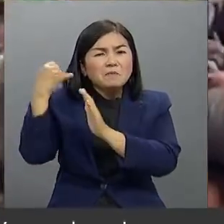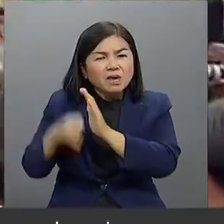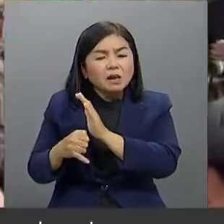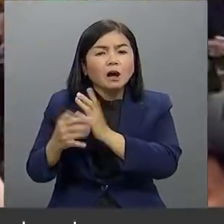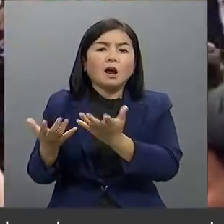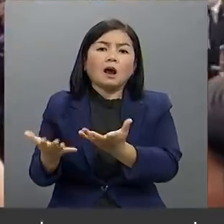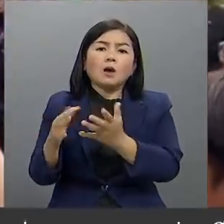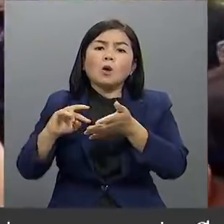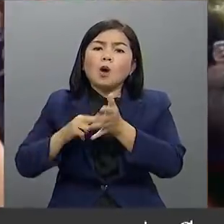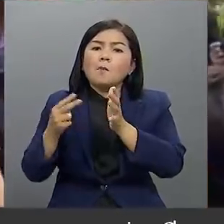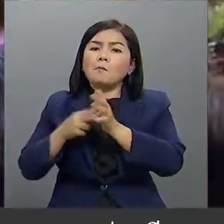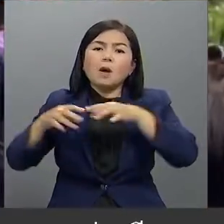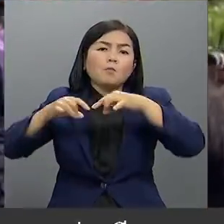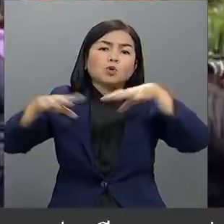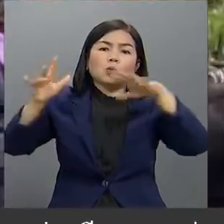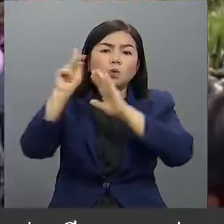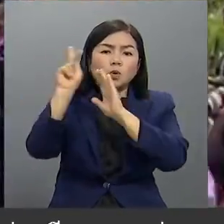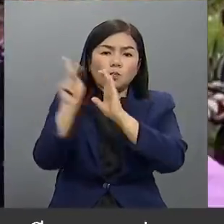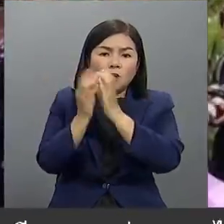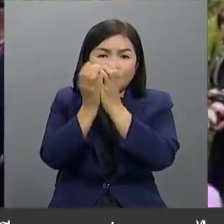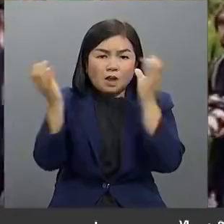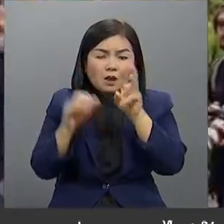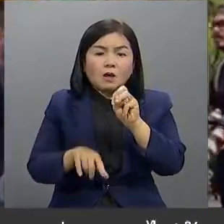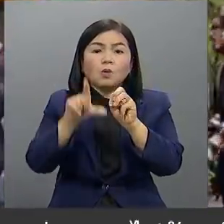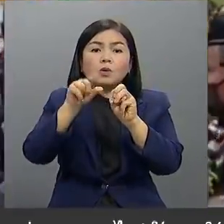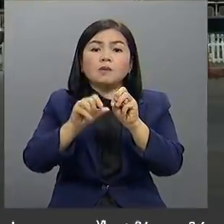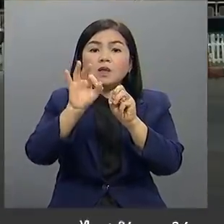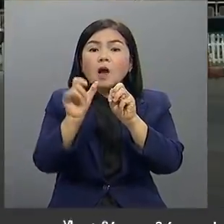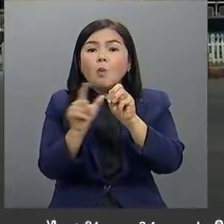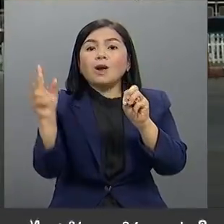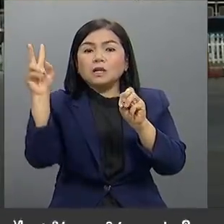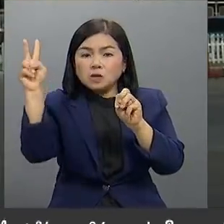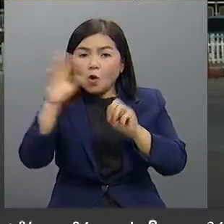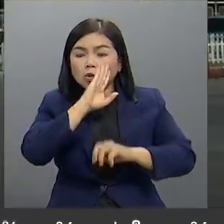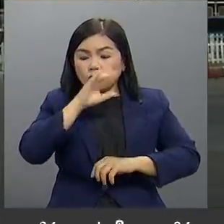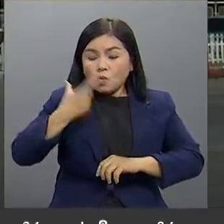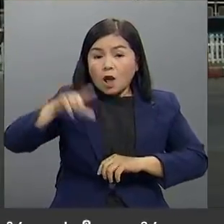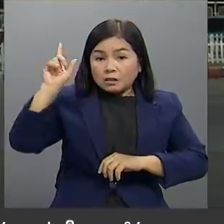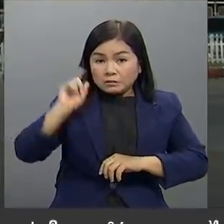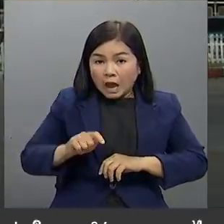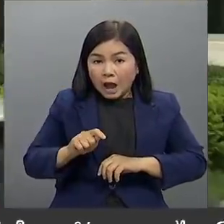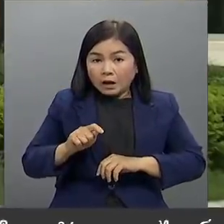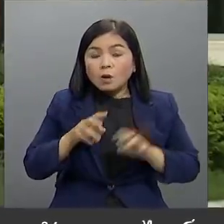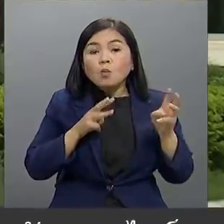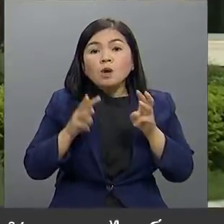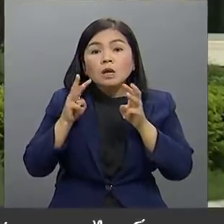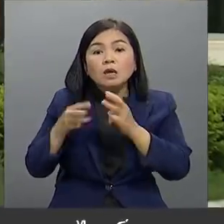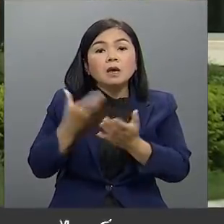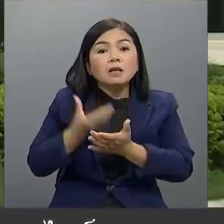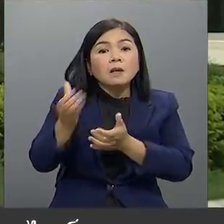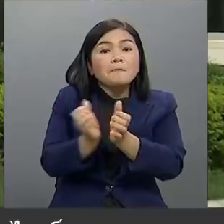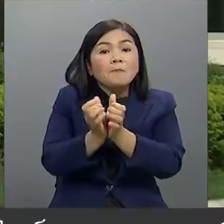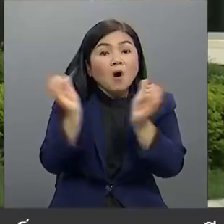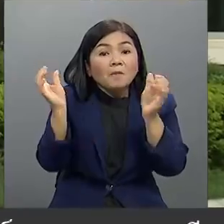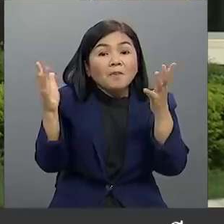ไม่ชอบด้วยรัฐธรรมนูญมาตรา 29วรรคสองนะครับดังนั้นหากศาลจะไม่อนุญาตให้ปล่อยชั่วคราวก็จะต้องสั่ง